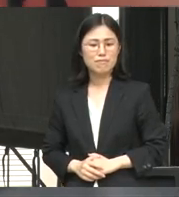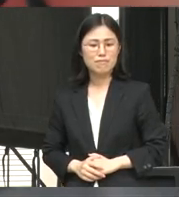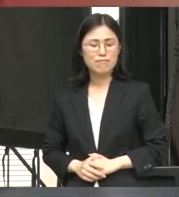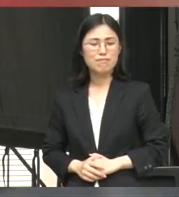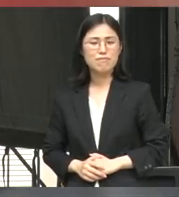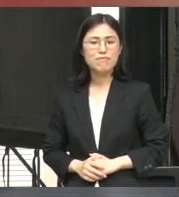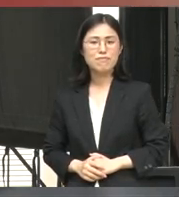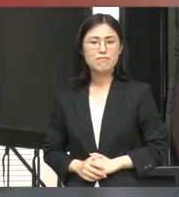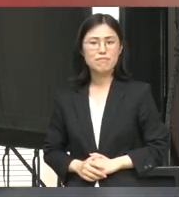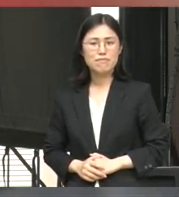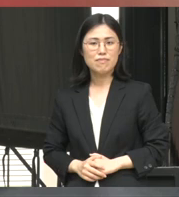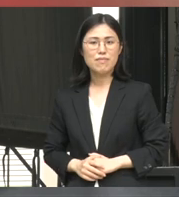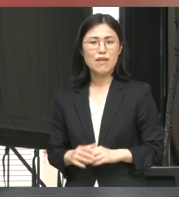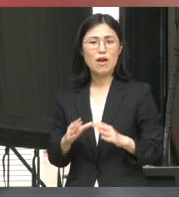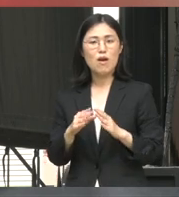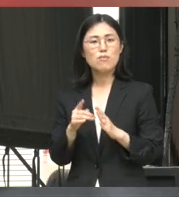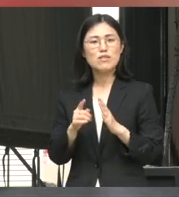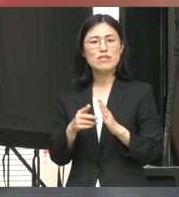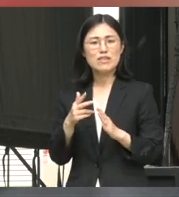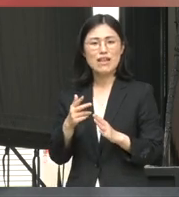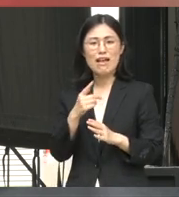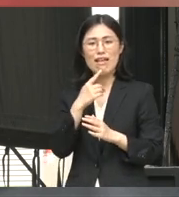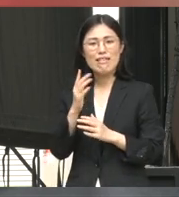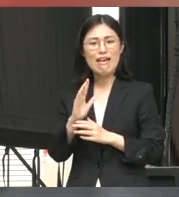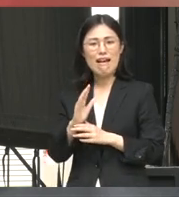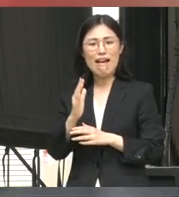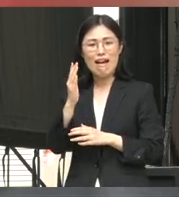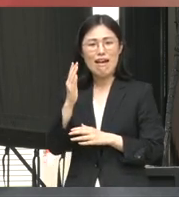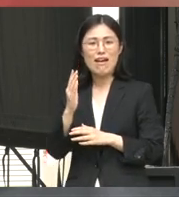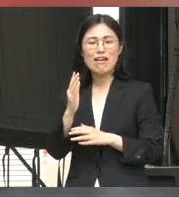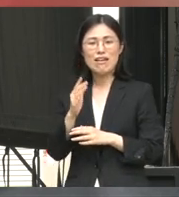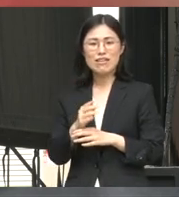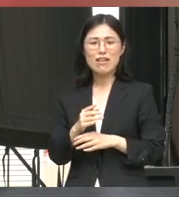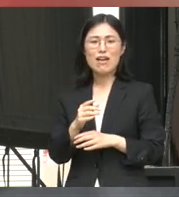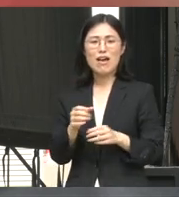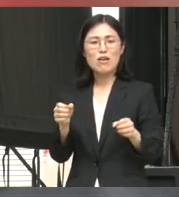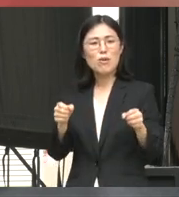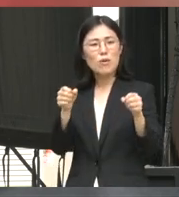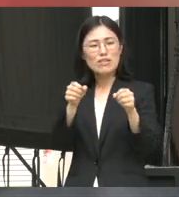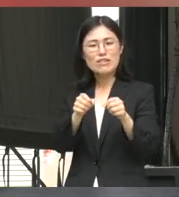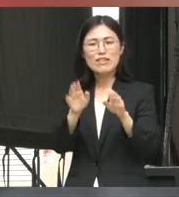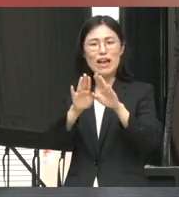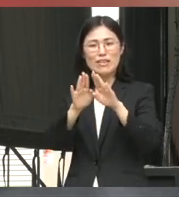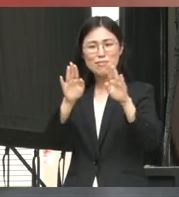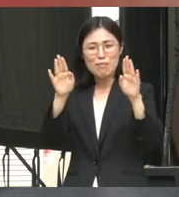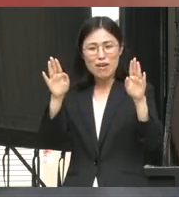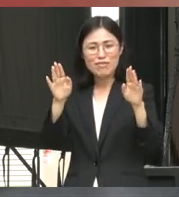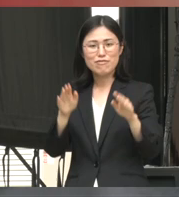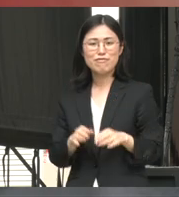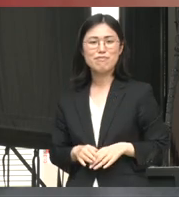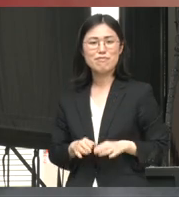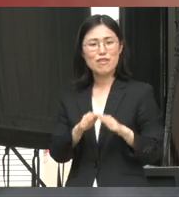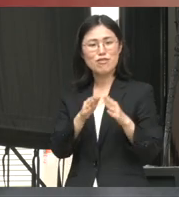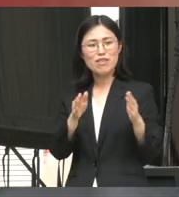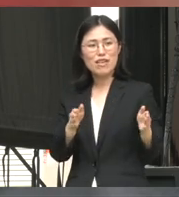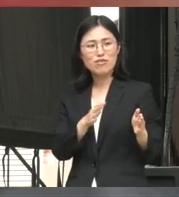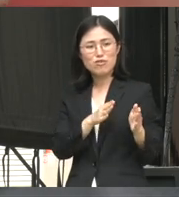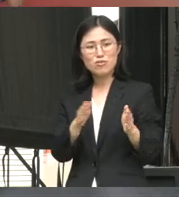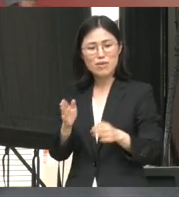それでは国分寺市の聖火ランナーの皆さんによるトーチキスを行います。ステージの準備をお願いいたします